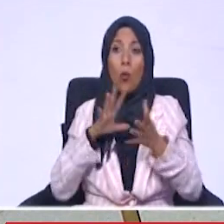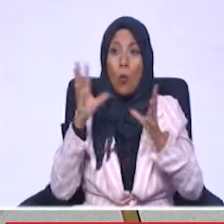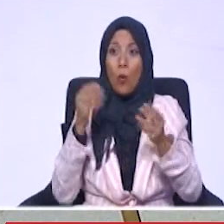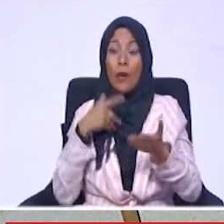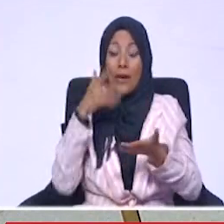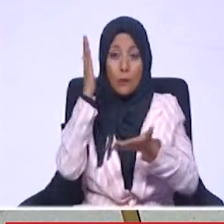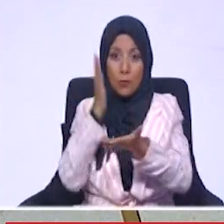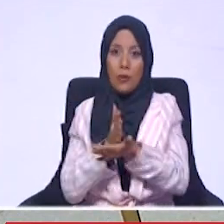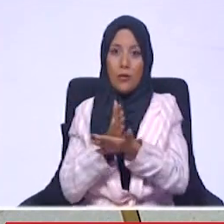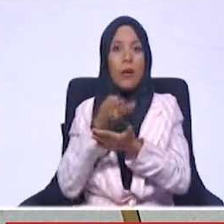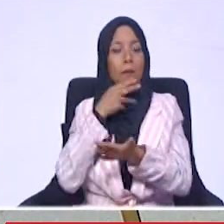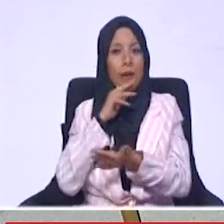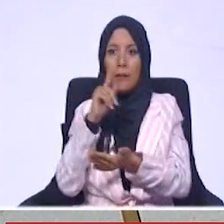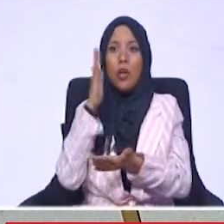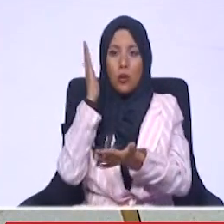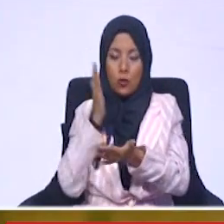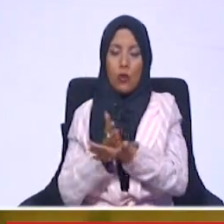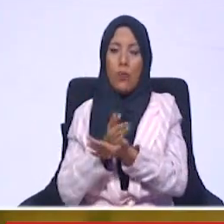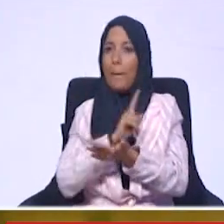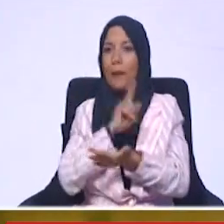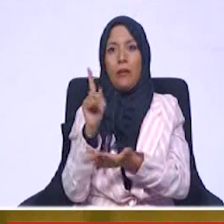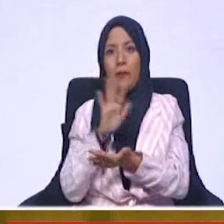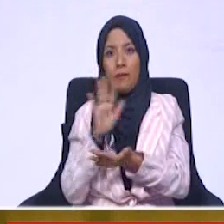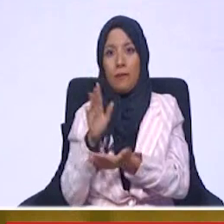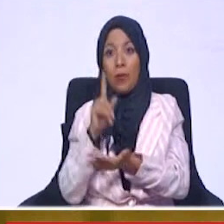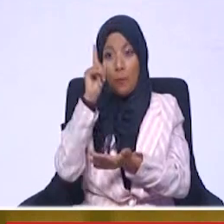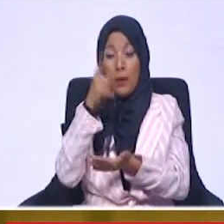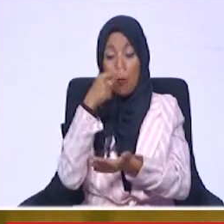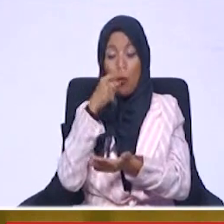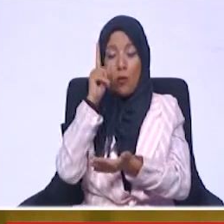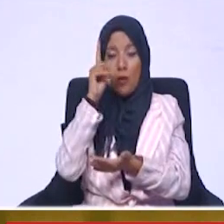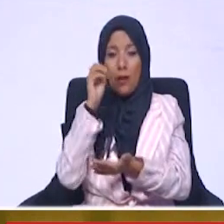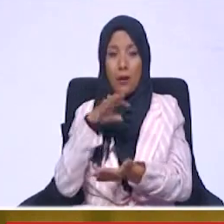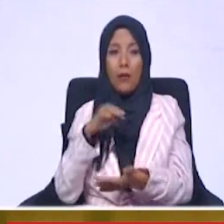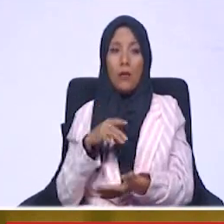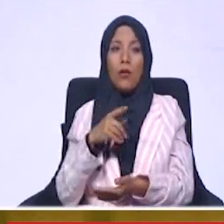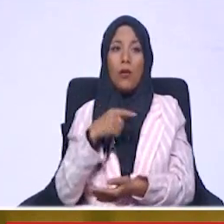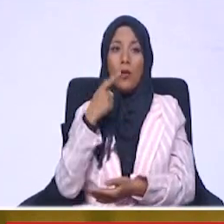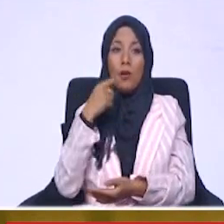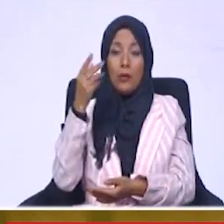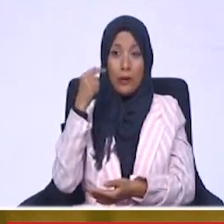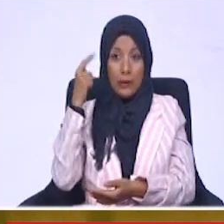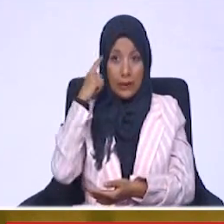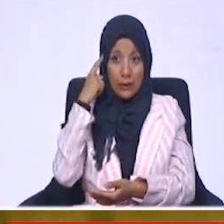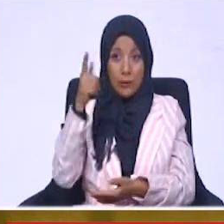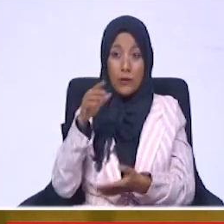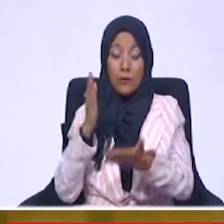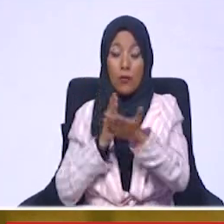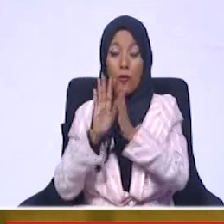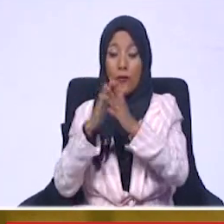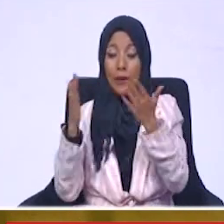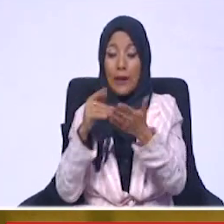الصدق ومنها صفه الصدق فقال تعالى واذكر في الكتاب